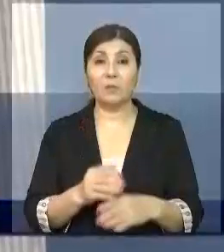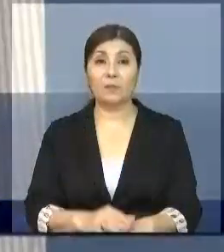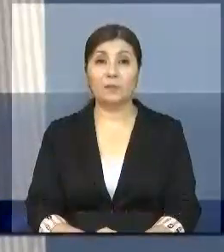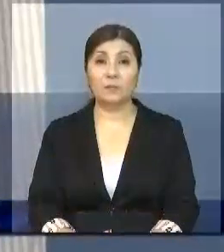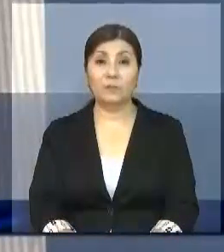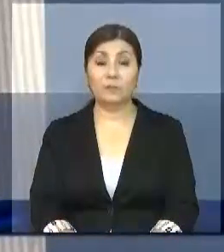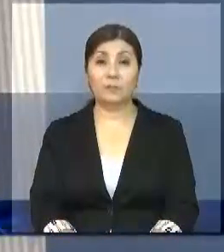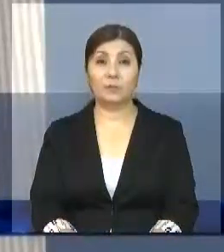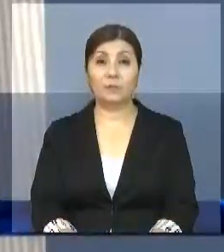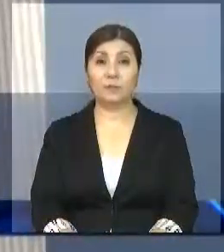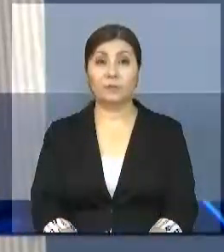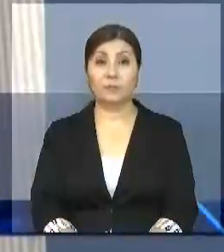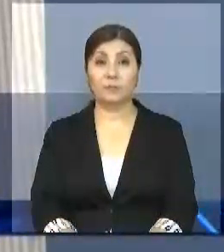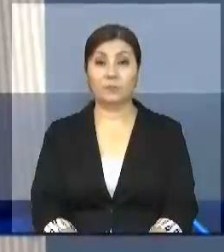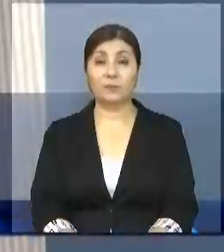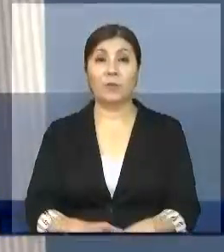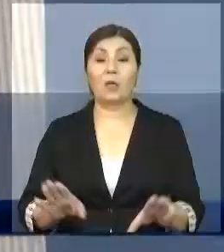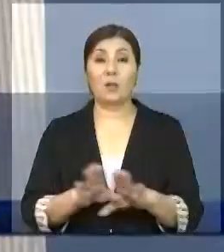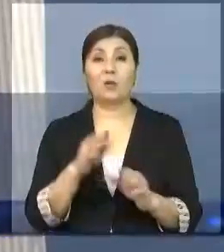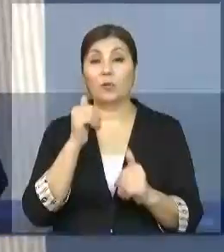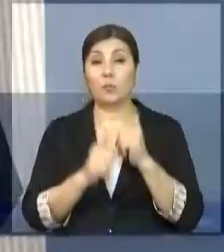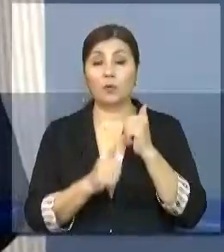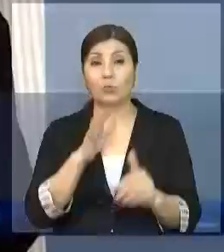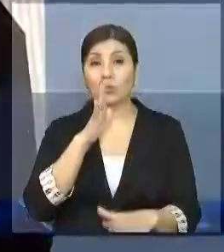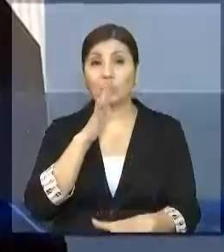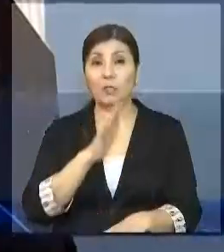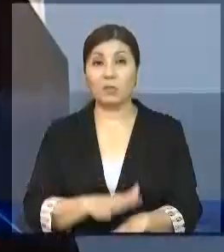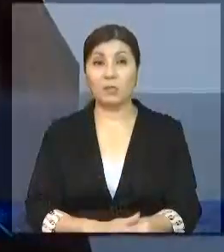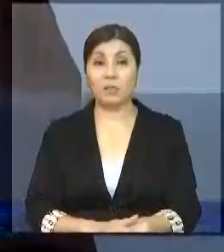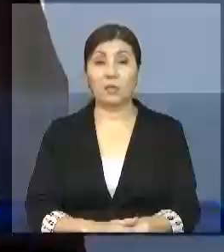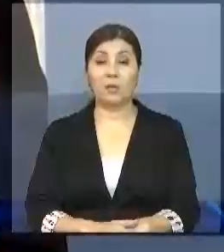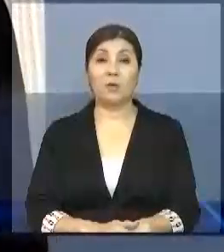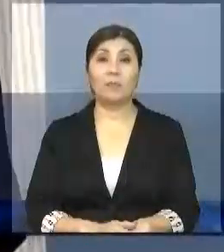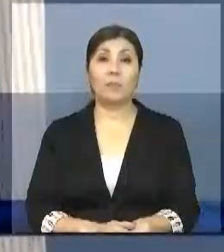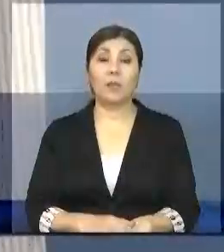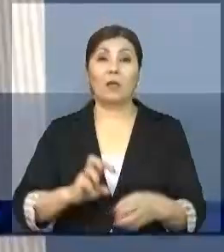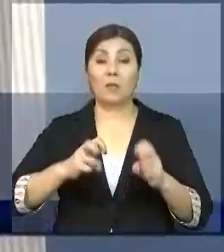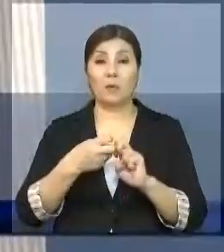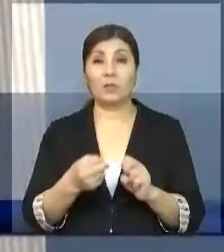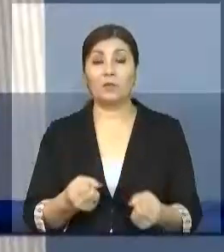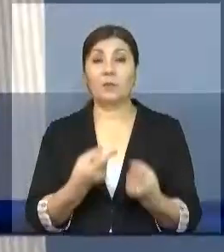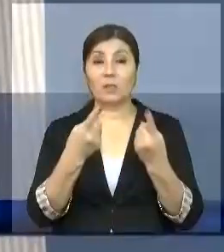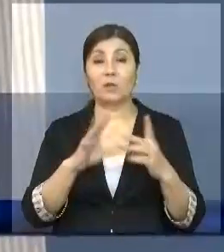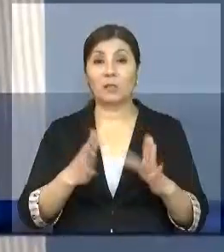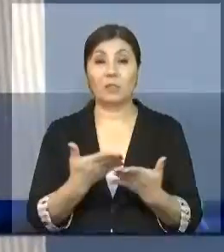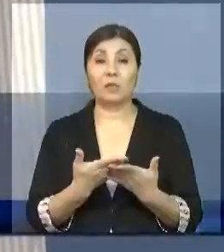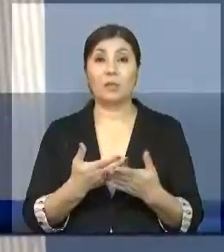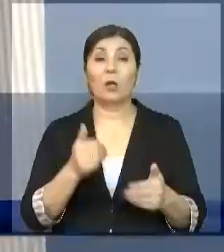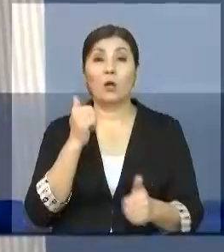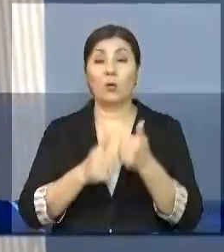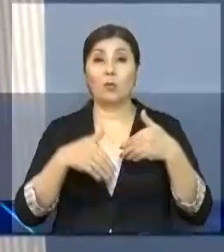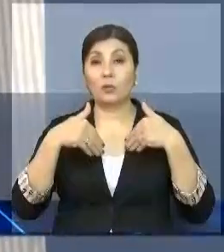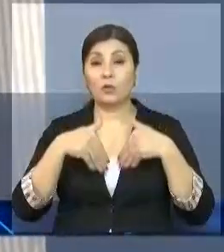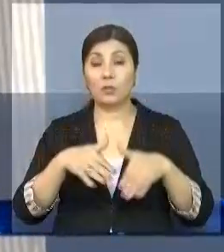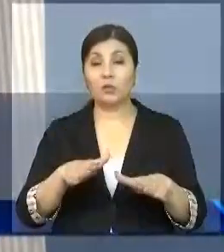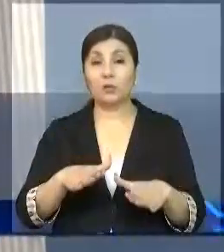арқылы болды ондай көбінесе. Сонымен қатар конкурс кезінде де бұзушылықтар жол берген уақытында конкурстың шешімдерін жою болды.